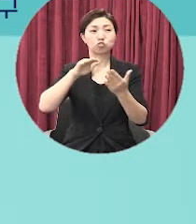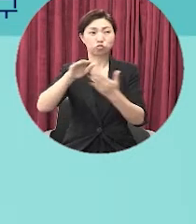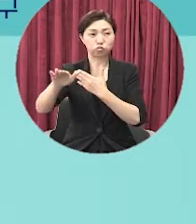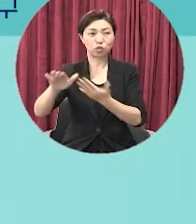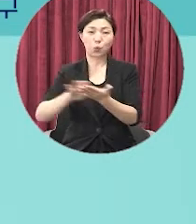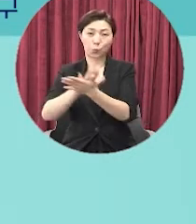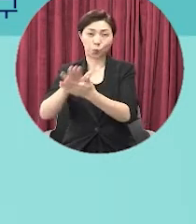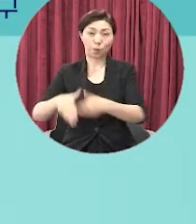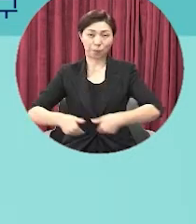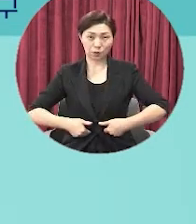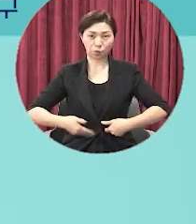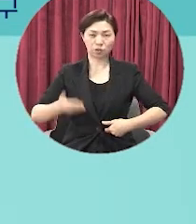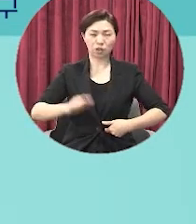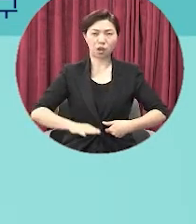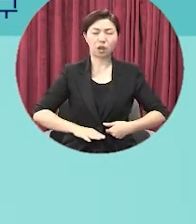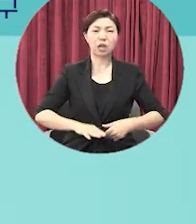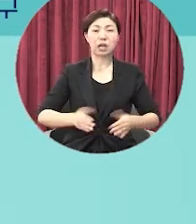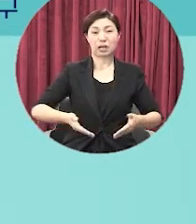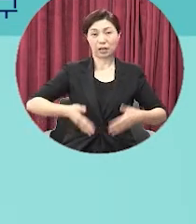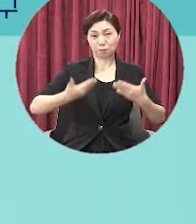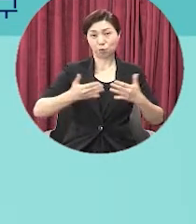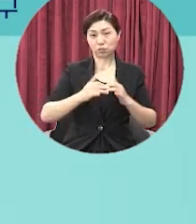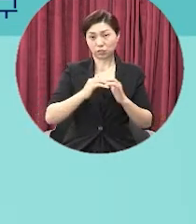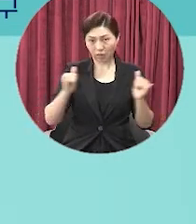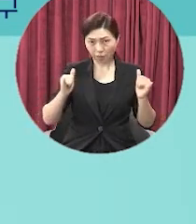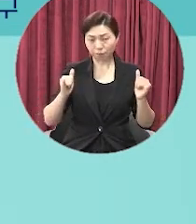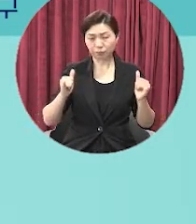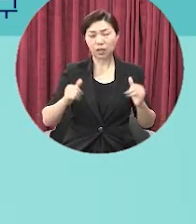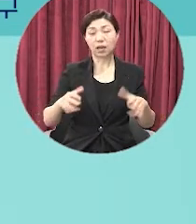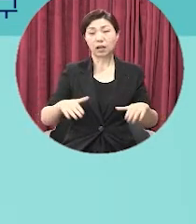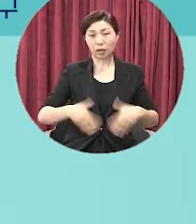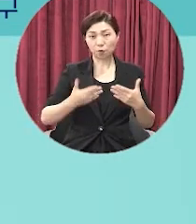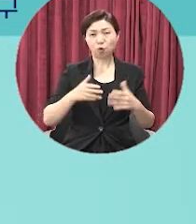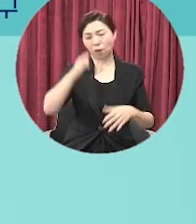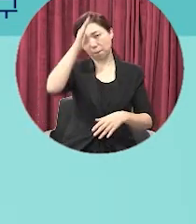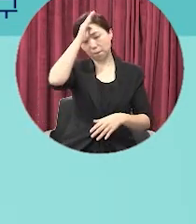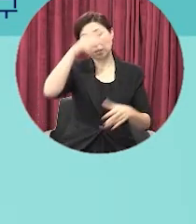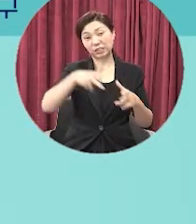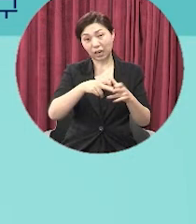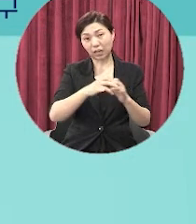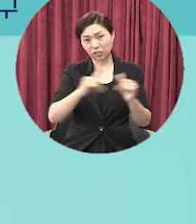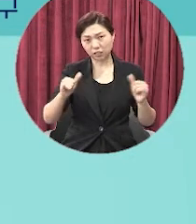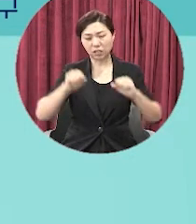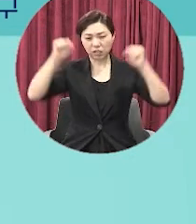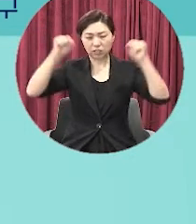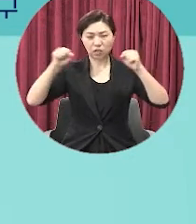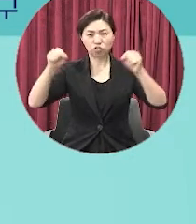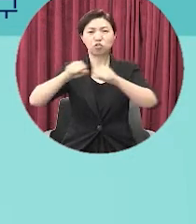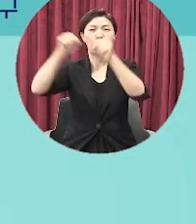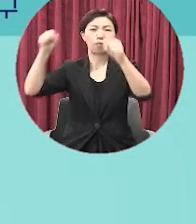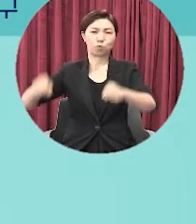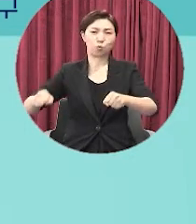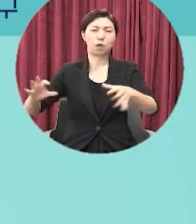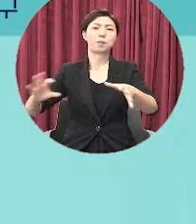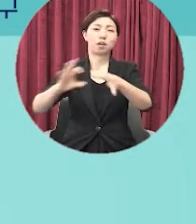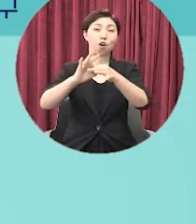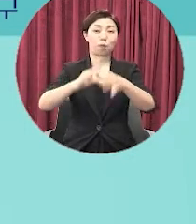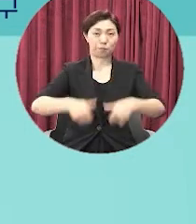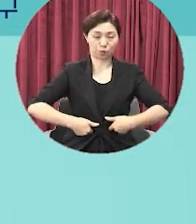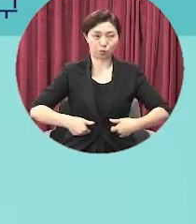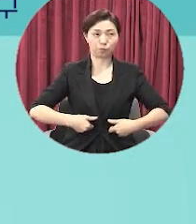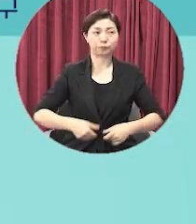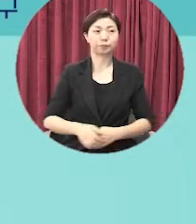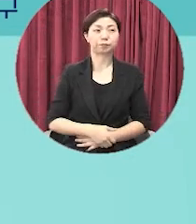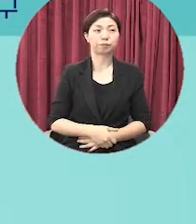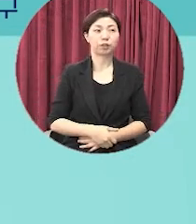경증 아이들 같은 경우는 아동 활동 써비스 하던지 체육시설 이용 연기해 주는 그런 프로그램이 필요하고 돌봄